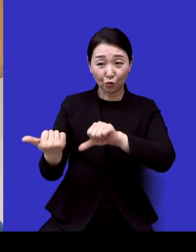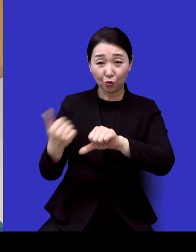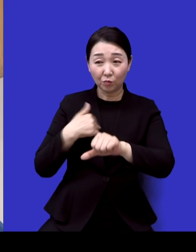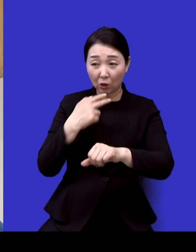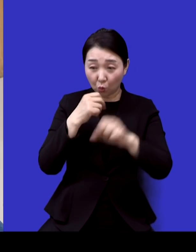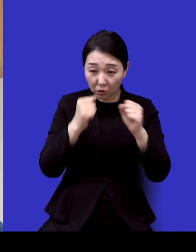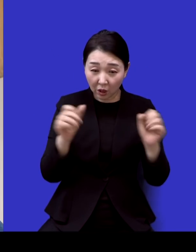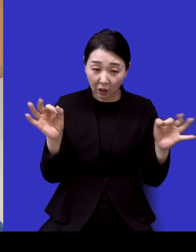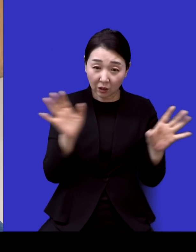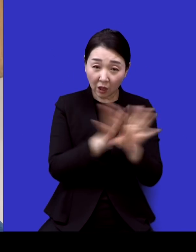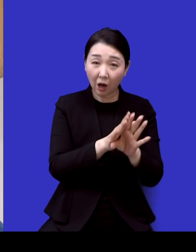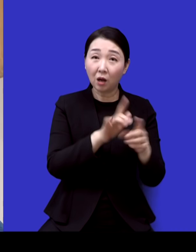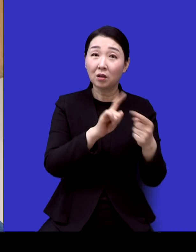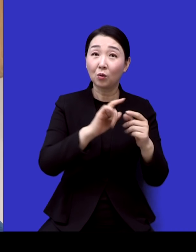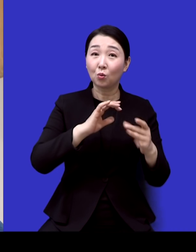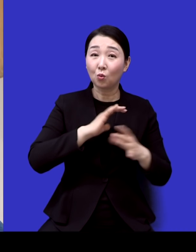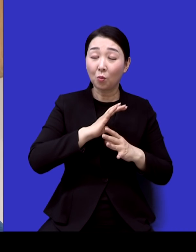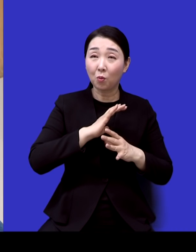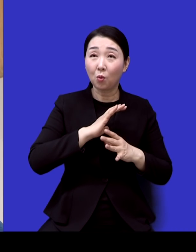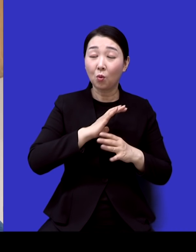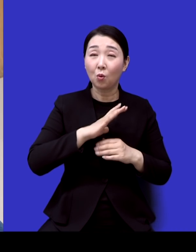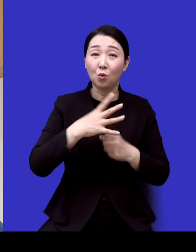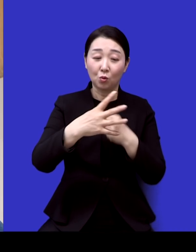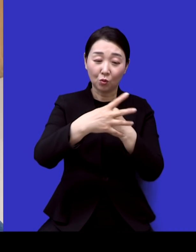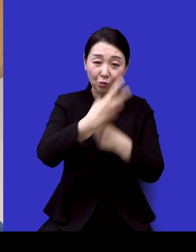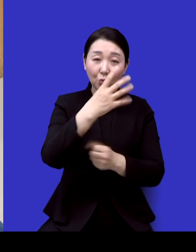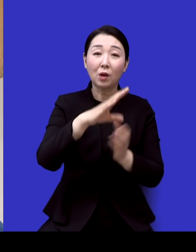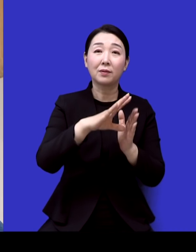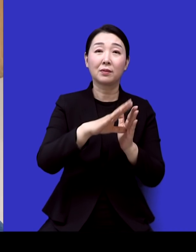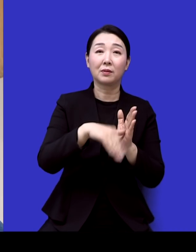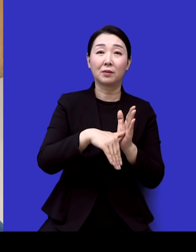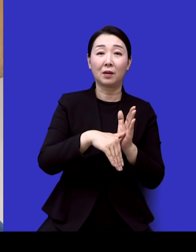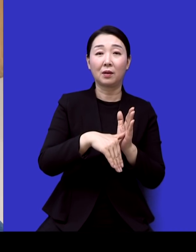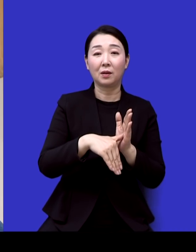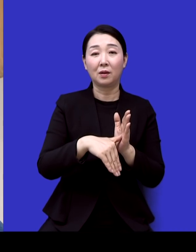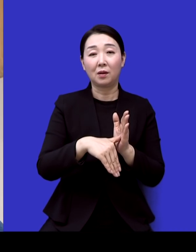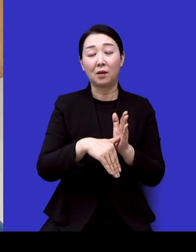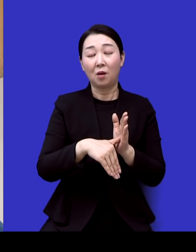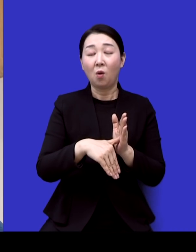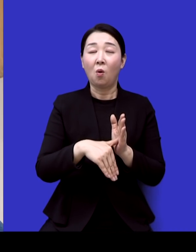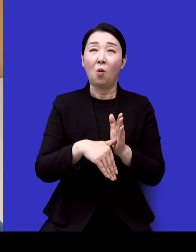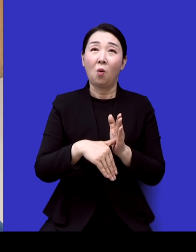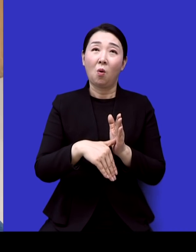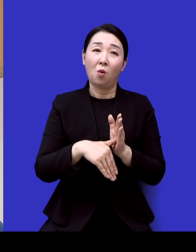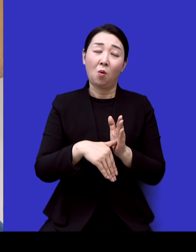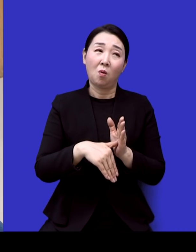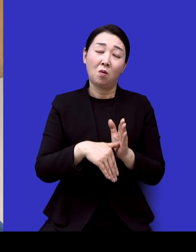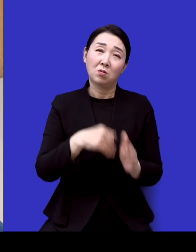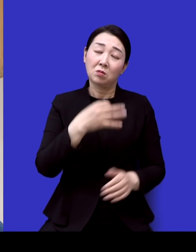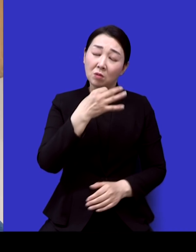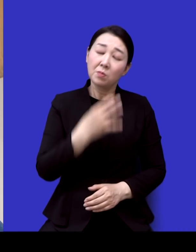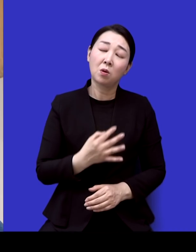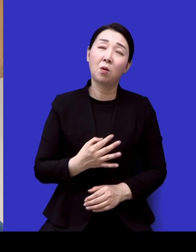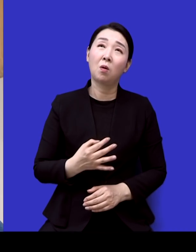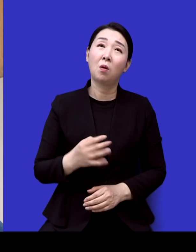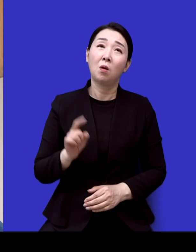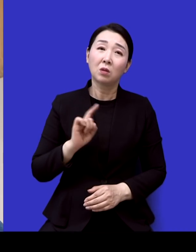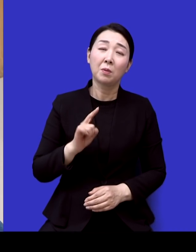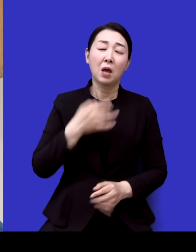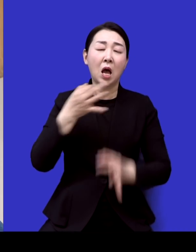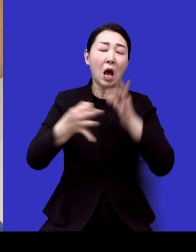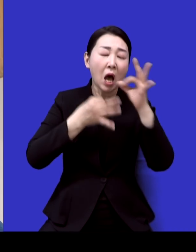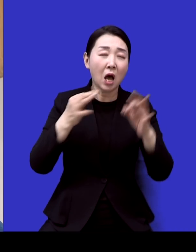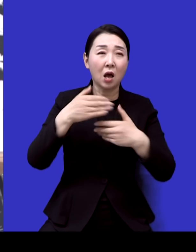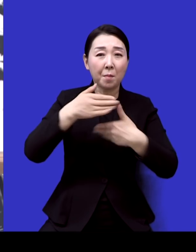존재가 사라진다는 거에 공포가 이제 초등학교 4학년 때 이제 많이 달하니까 이제 막 비명을 지르면서 방 안을 막